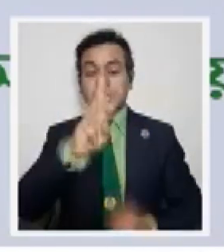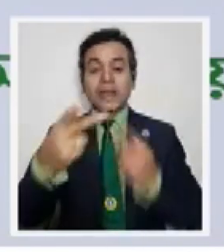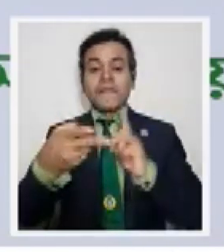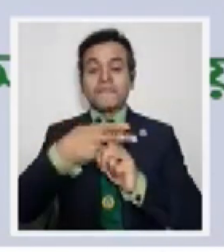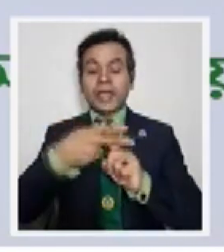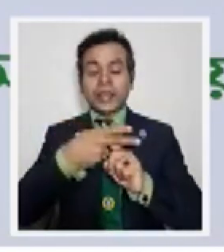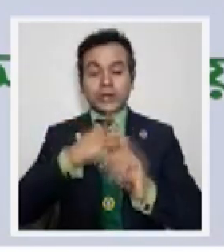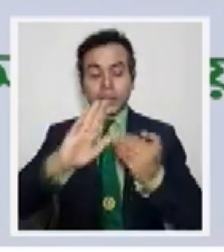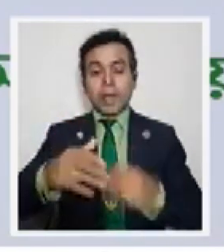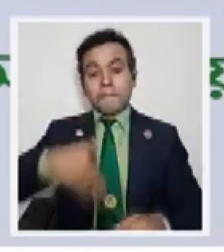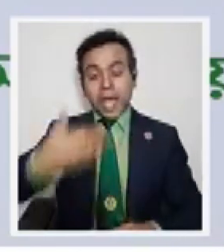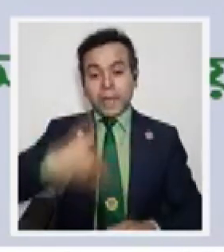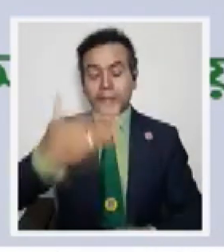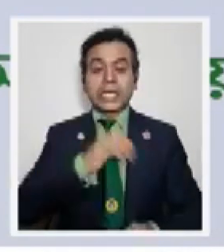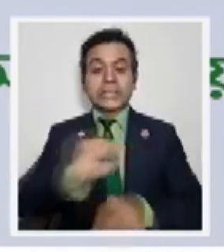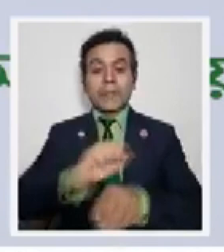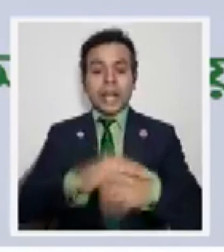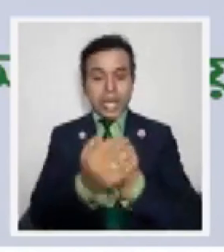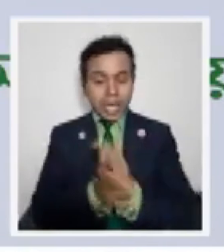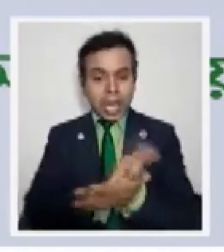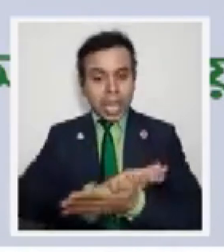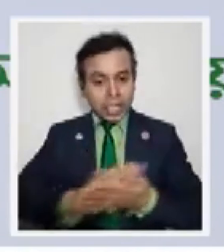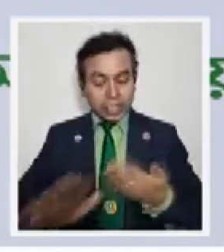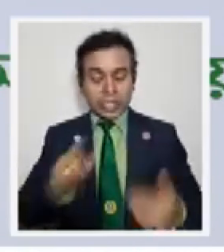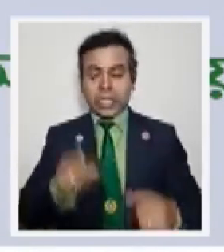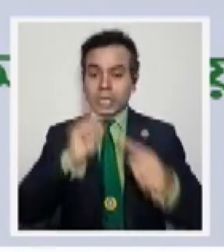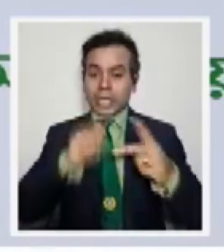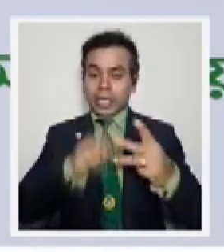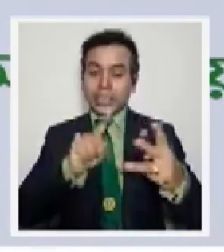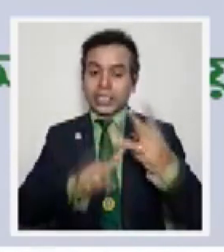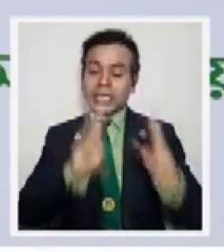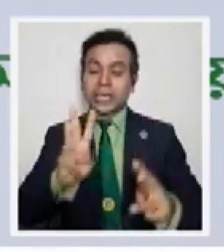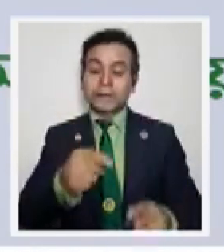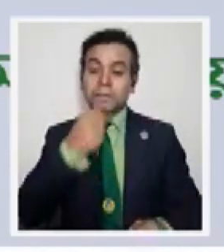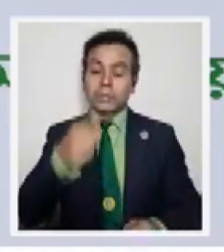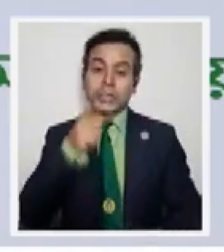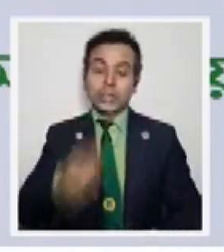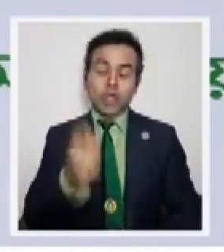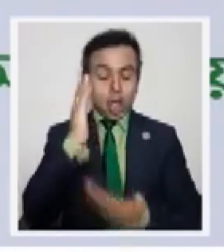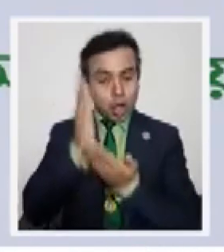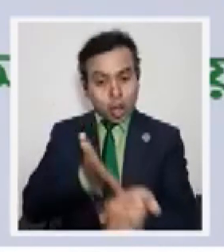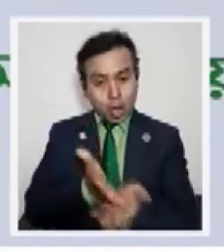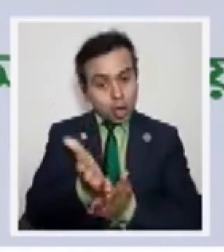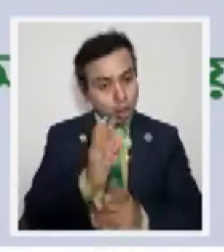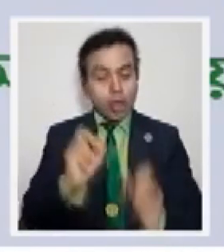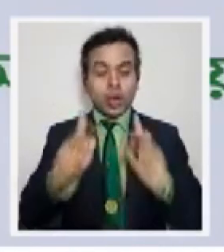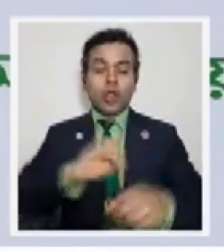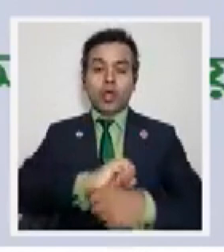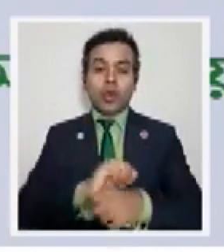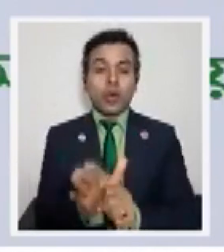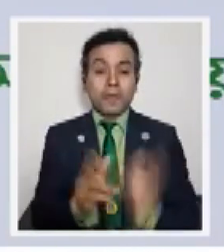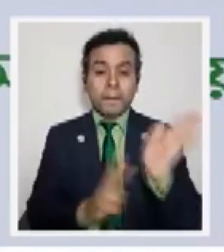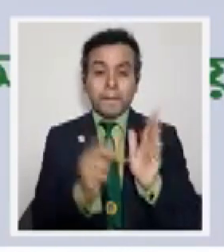জন্য মাস্ক ব্যবহার করা, সামাজিক দূরত্ব বজায় রাখা কমপক্ষে 3 ফিট এবং বারবার সাবান পানি দিয়ে হাত